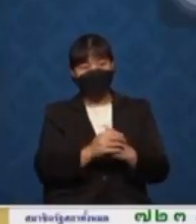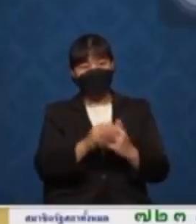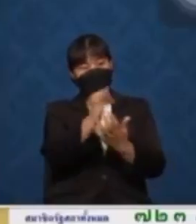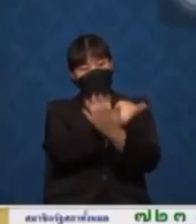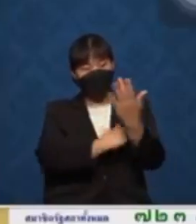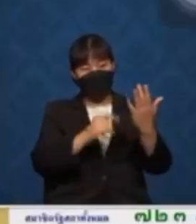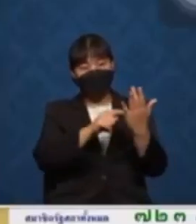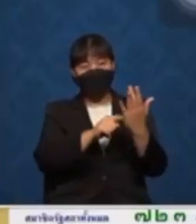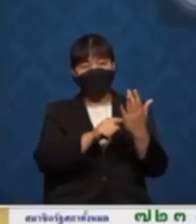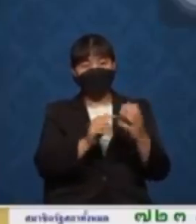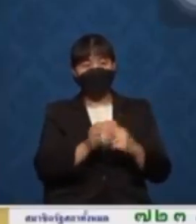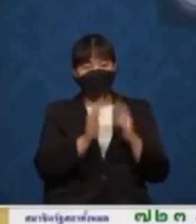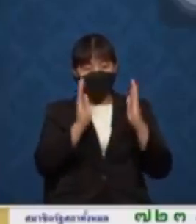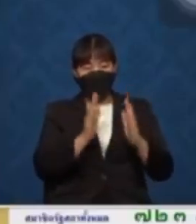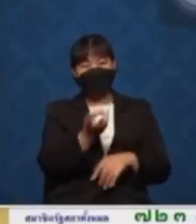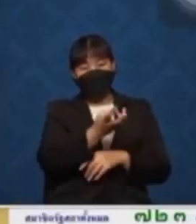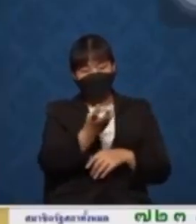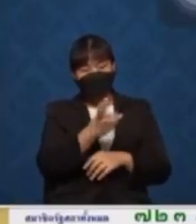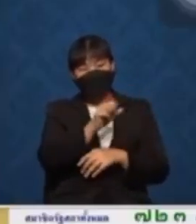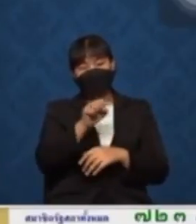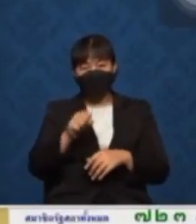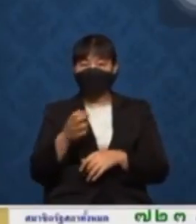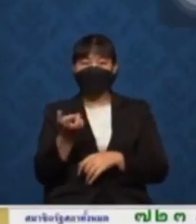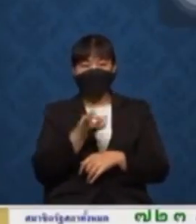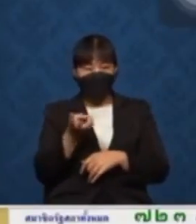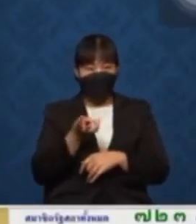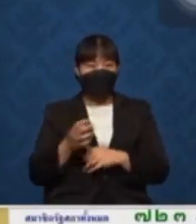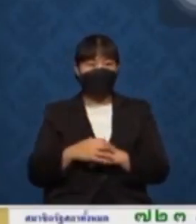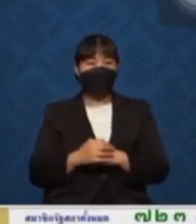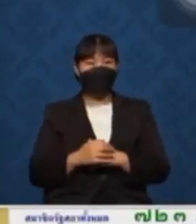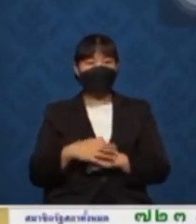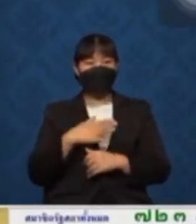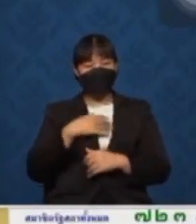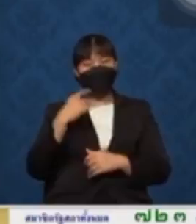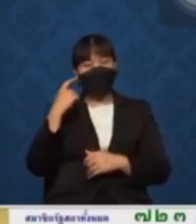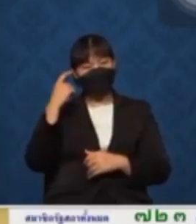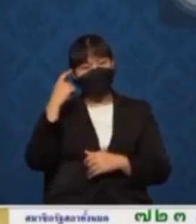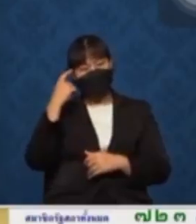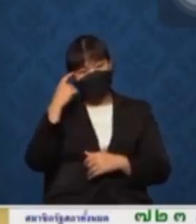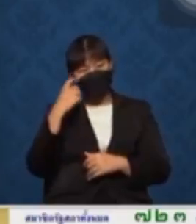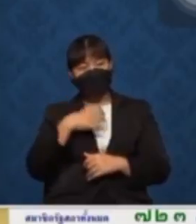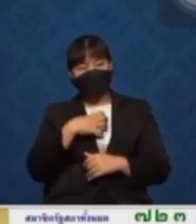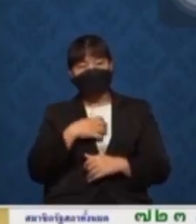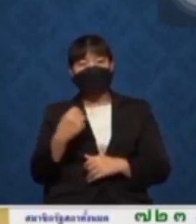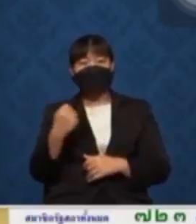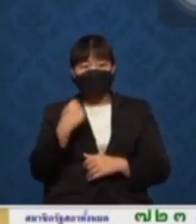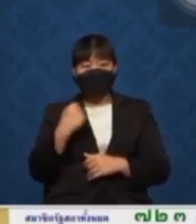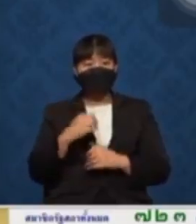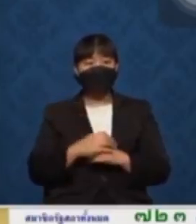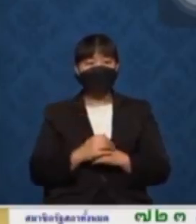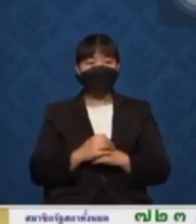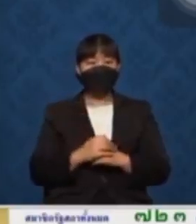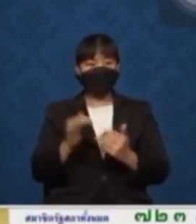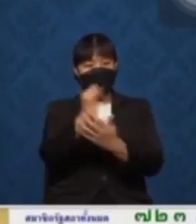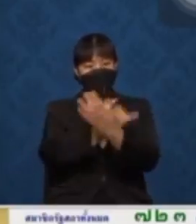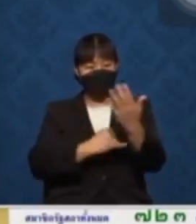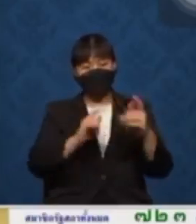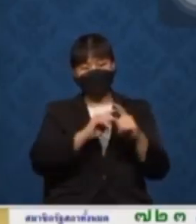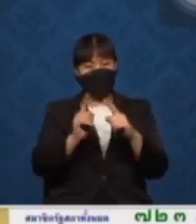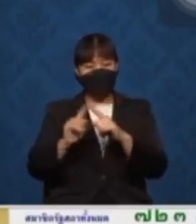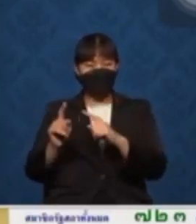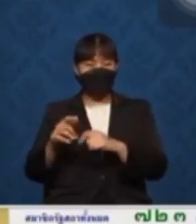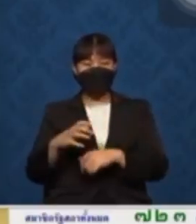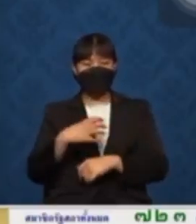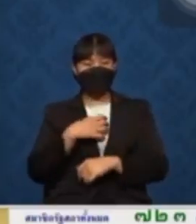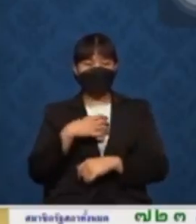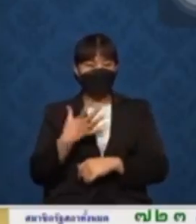อยและอาจจะมีจำนวนส.ส.น้อยผมก็รับประกันเลยครับหลังจากพูดคุยกับพี่น้องประชาชนหลายคนว่าสิ่งที่หลายจังหวัดต้องการไม่ใช่การมีส